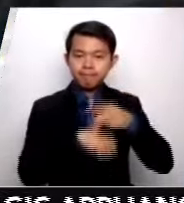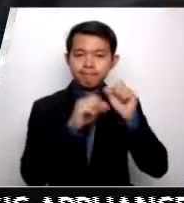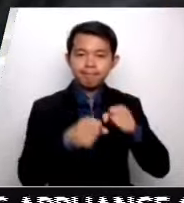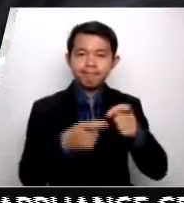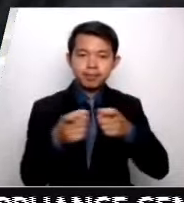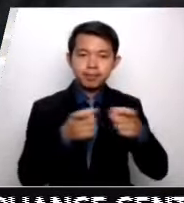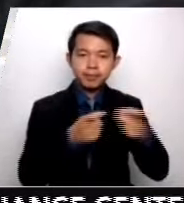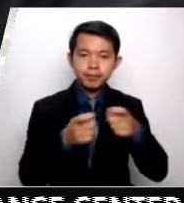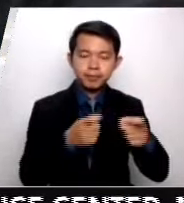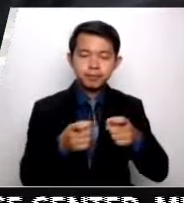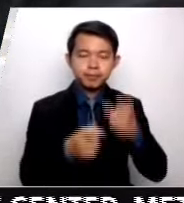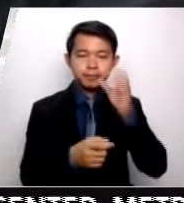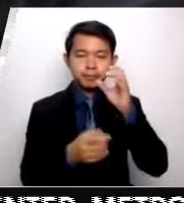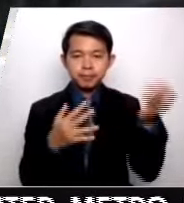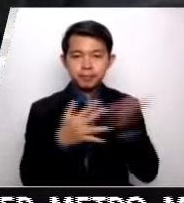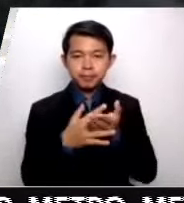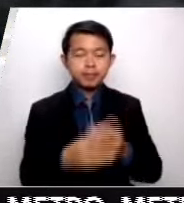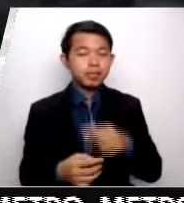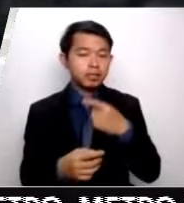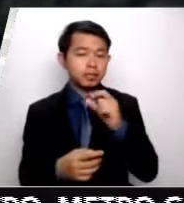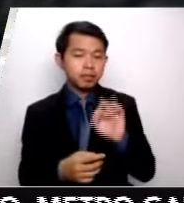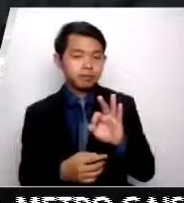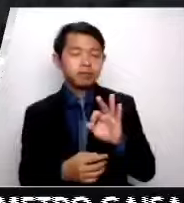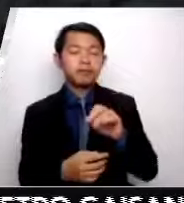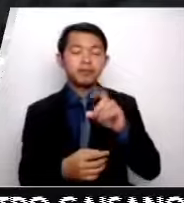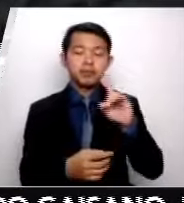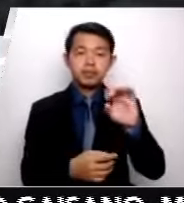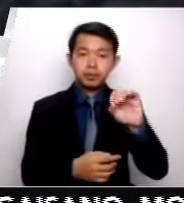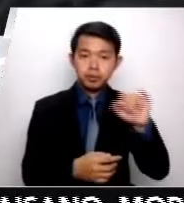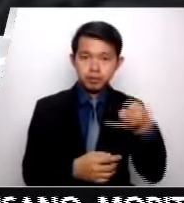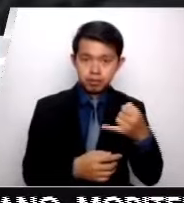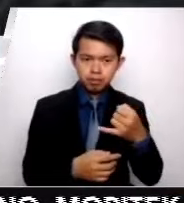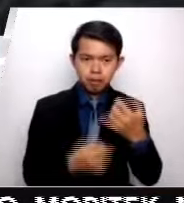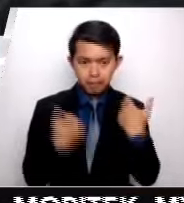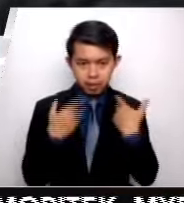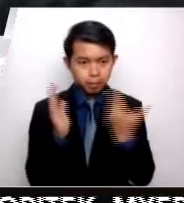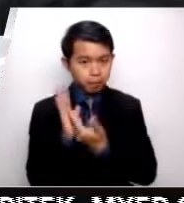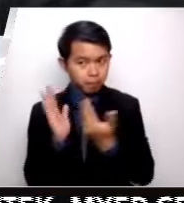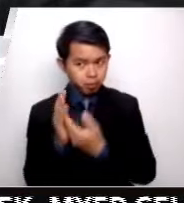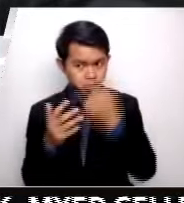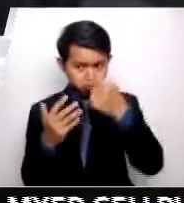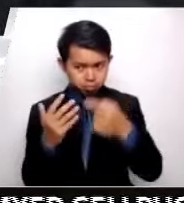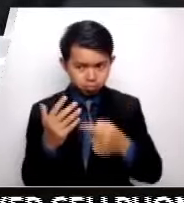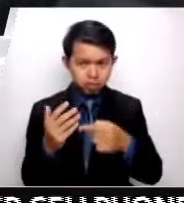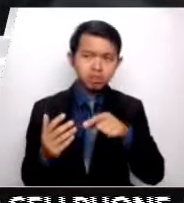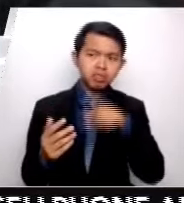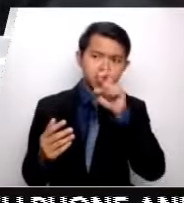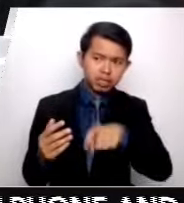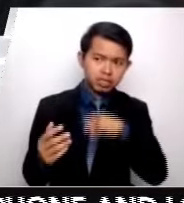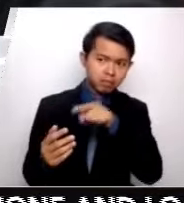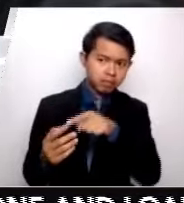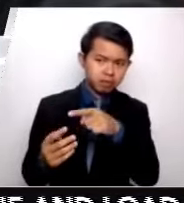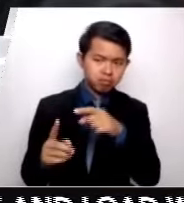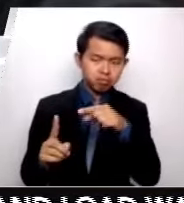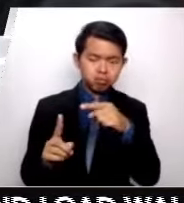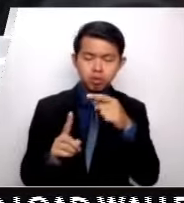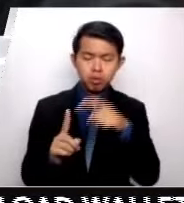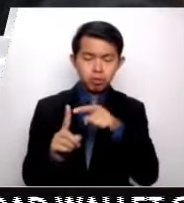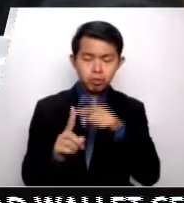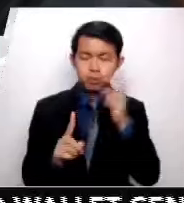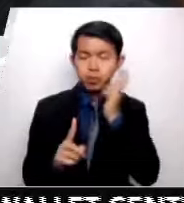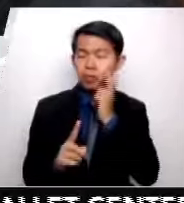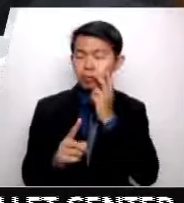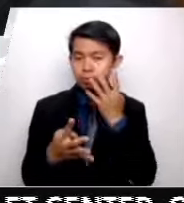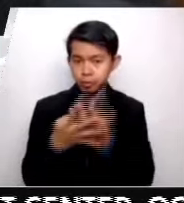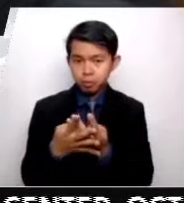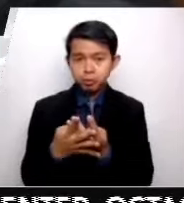nagsabi na merong prim evidence na dapat siya ay ma- prosecute at ni chars ng court dito